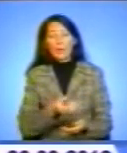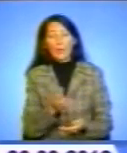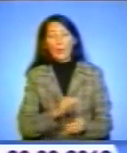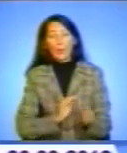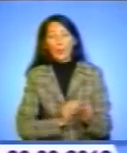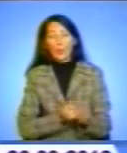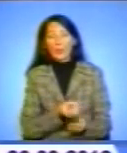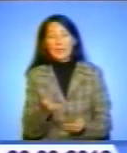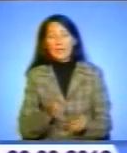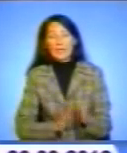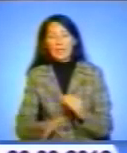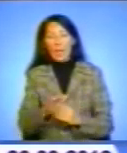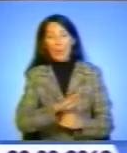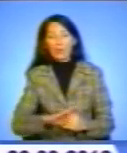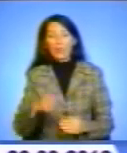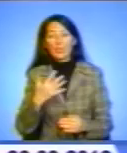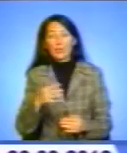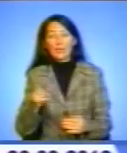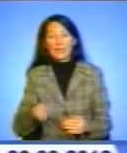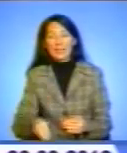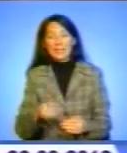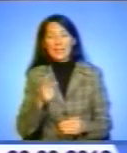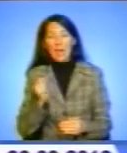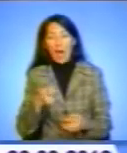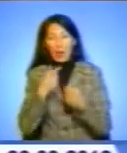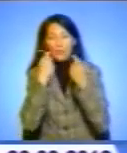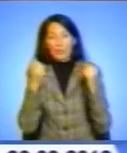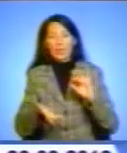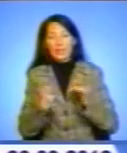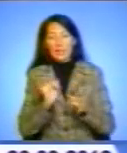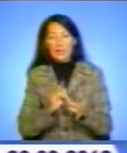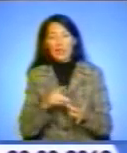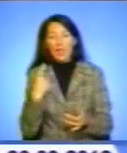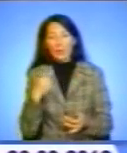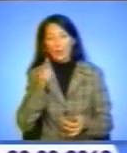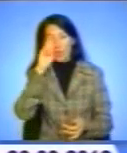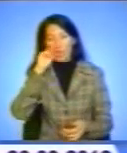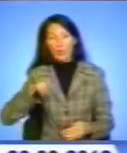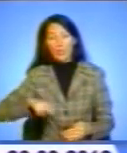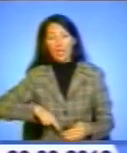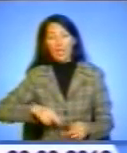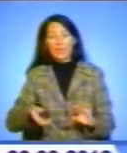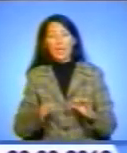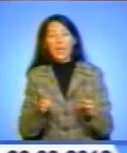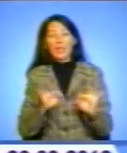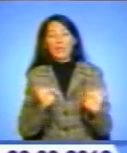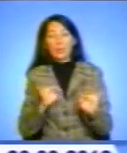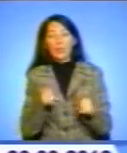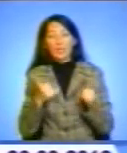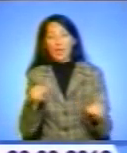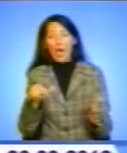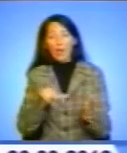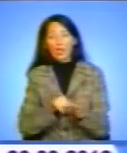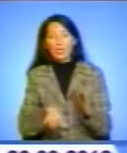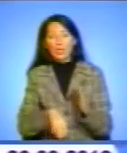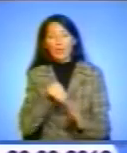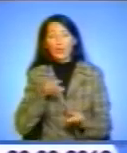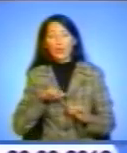65 тисяч гектарів, повідомляє сайт обласної державної адміністрації. Інформація для учасників виборчого